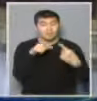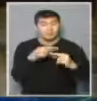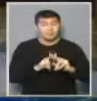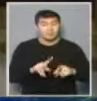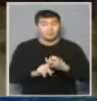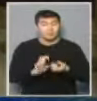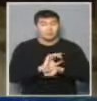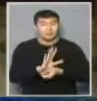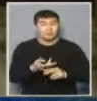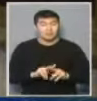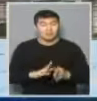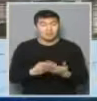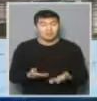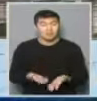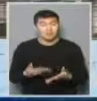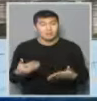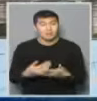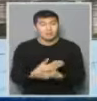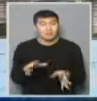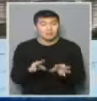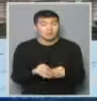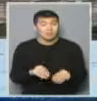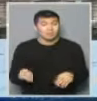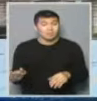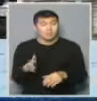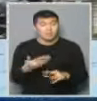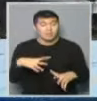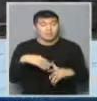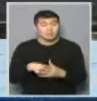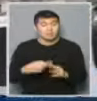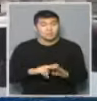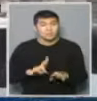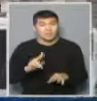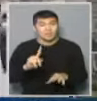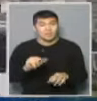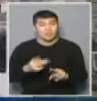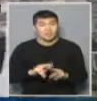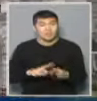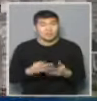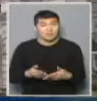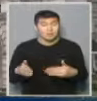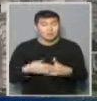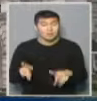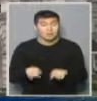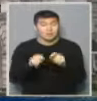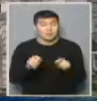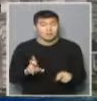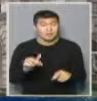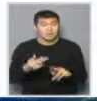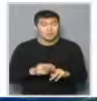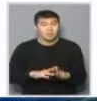коронавирусом. Касым-Жомарт Токаев предложил наладить сотрудничество между нацхолдингом «Казбиофарм» и недавно созданной